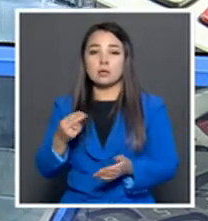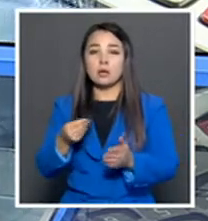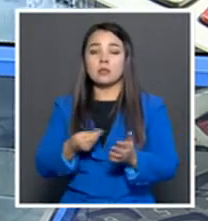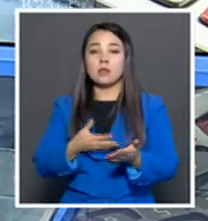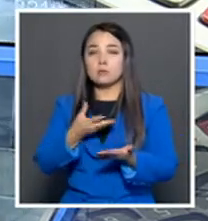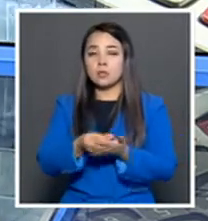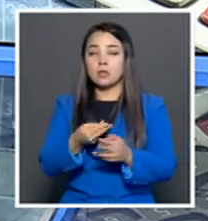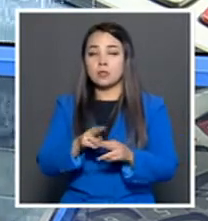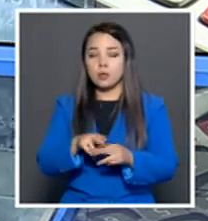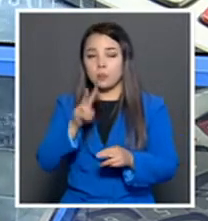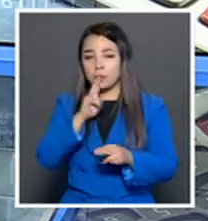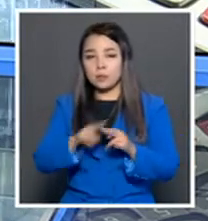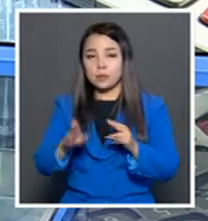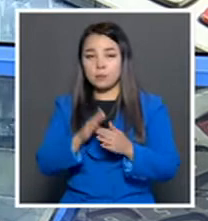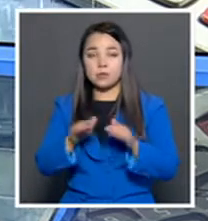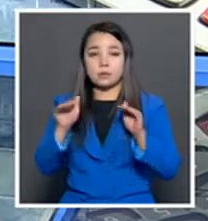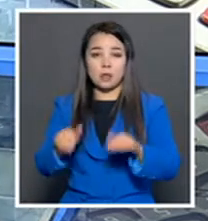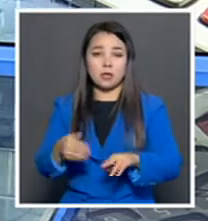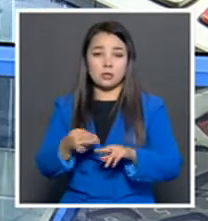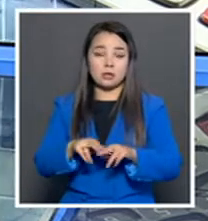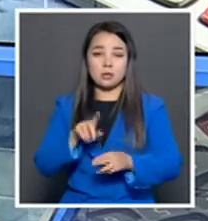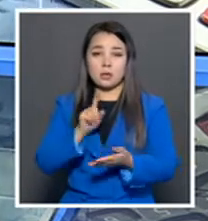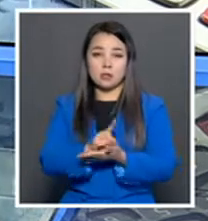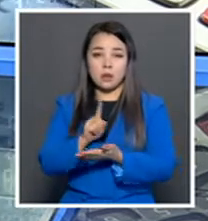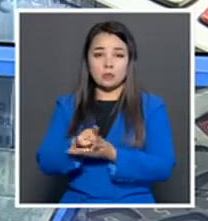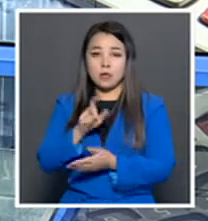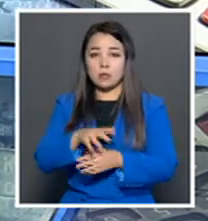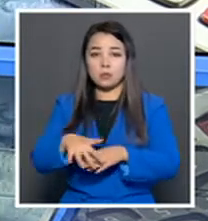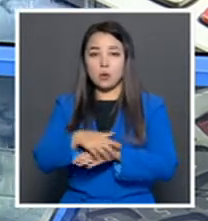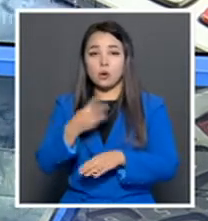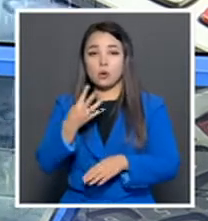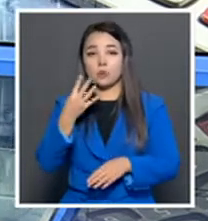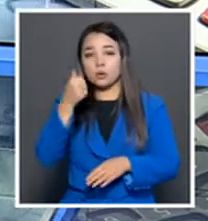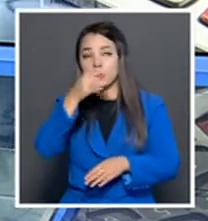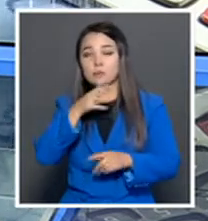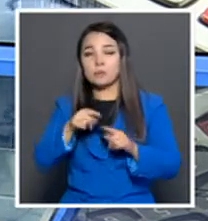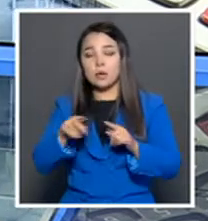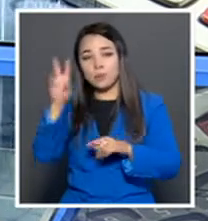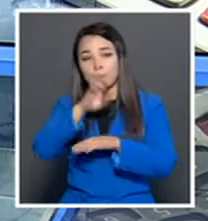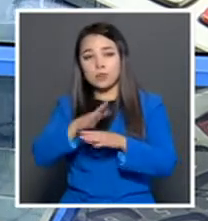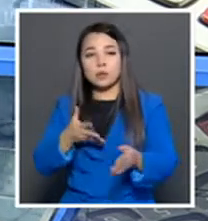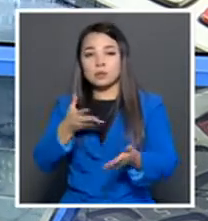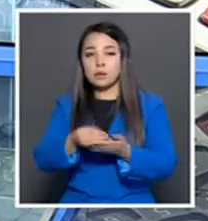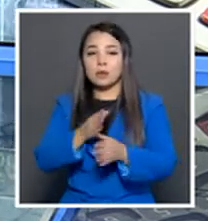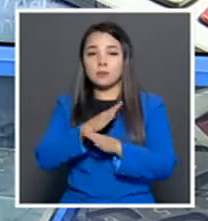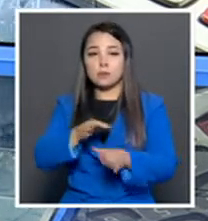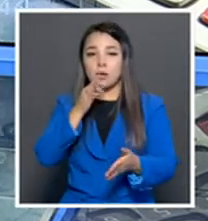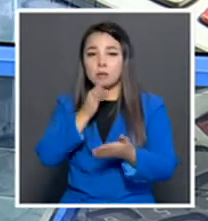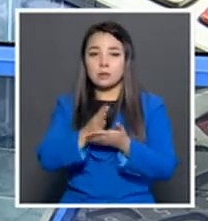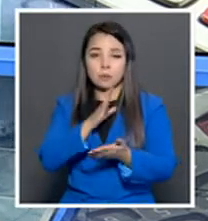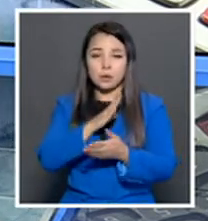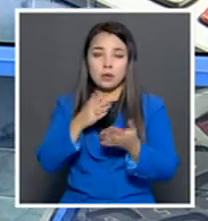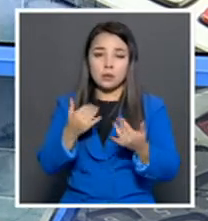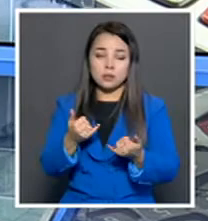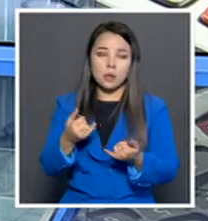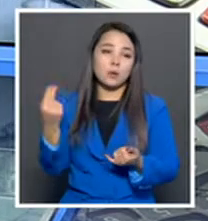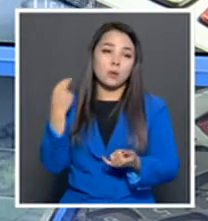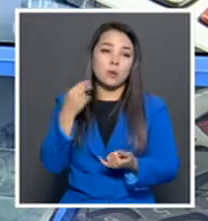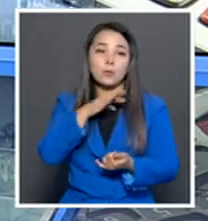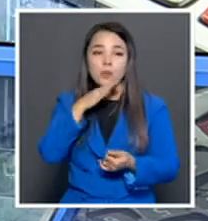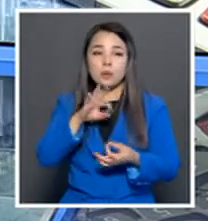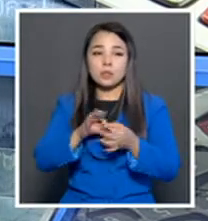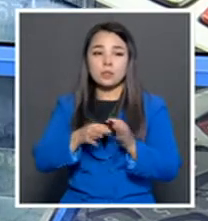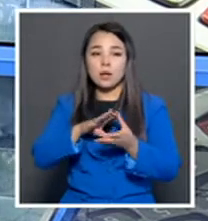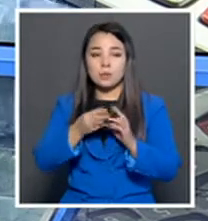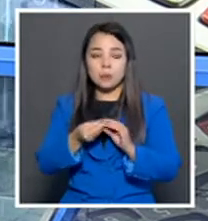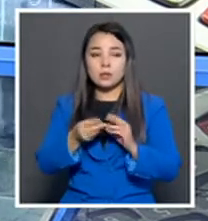kristen qağılıp otır. Borışkerlerden arasında tipti 3-4 yıldan beri memleketke bir tiyin salık tölemegender de var. Qurlanğan qarızda öndürü maksatında